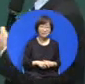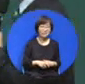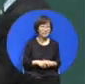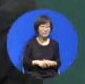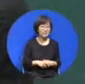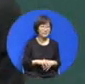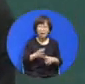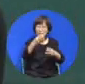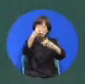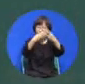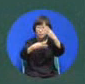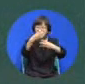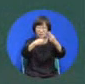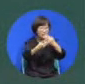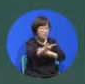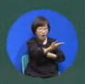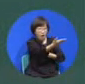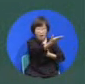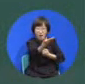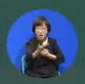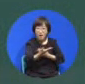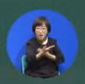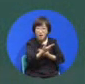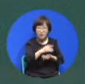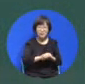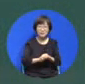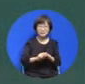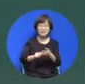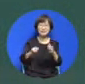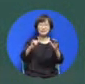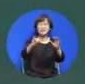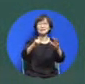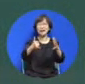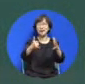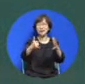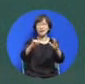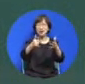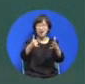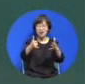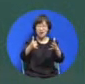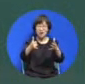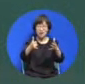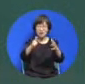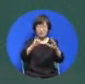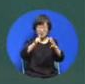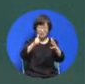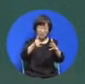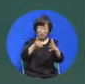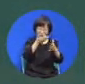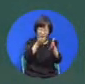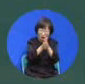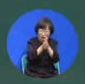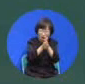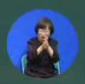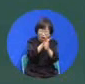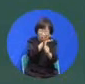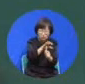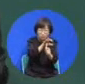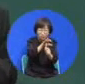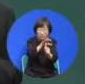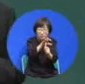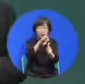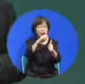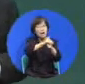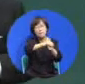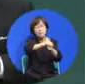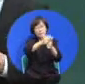본인도 모르게 묶여져 버린 세상 그 불신앙 속에서 해방시켜라. For our remnants, let us